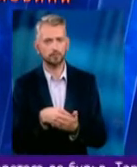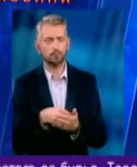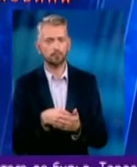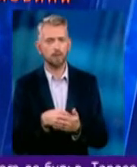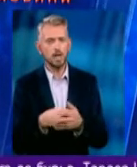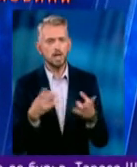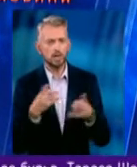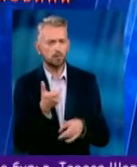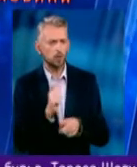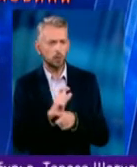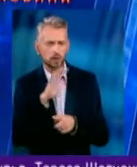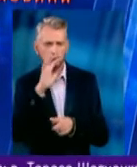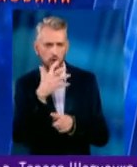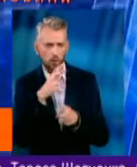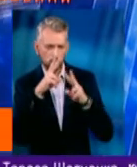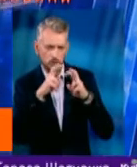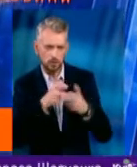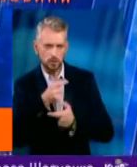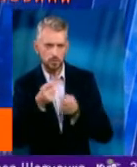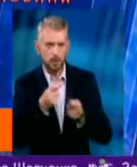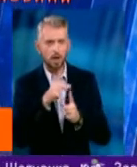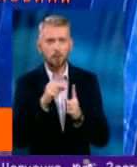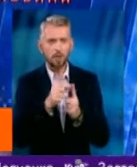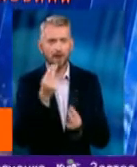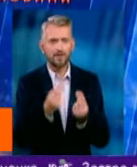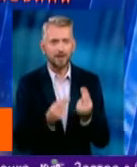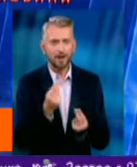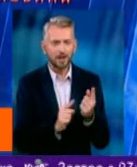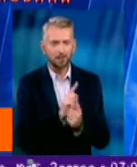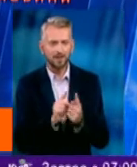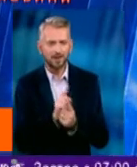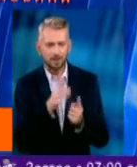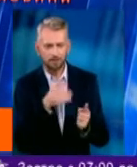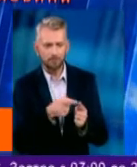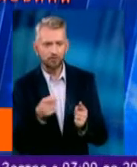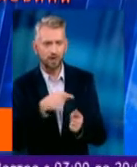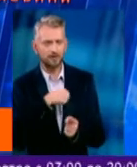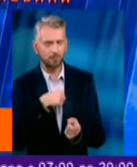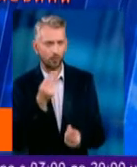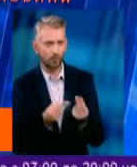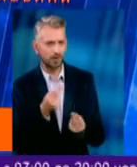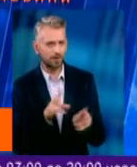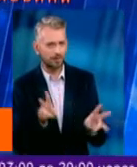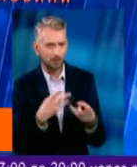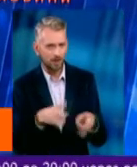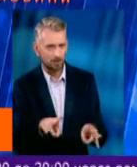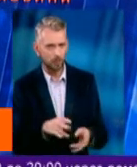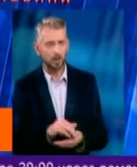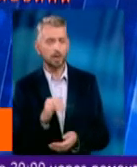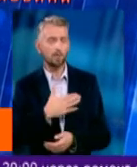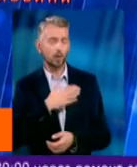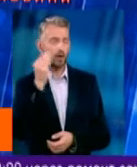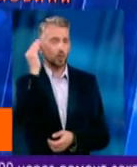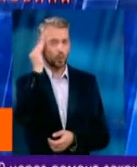треба досить серйозно до таких речей підходити, тому що правила гри міняти, напевно, під час уже самої гри не зовсім потрібно. Ну і моя